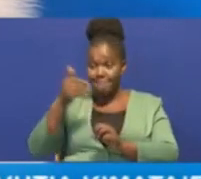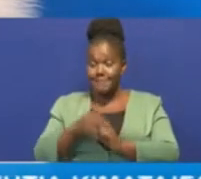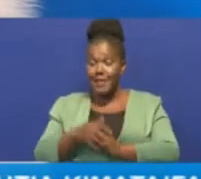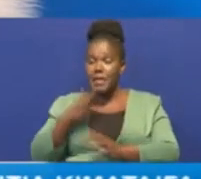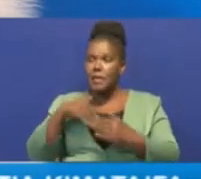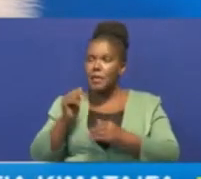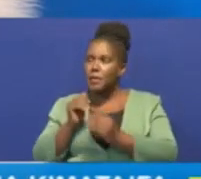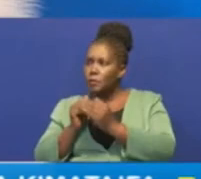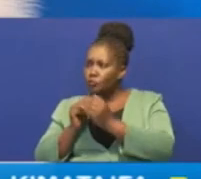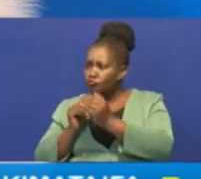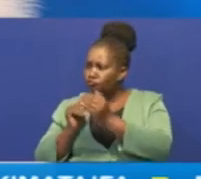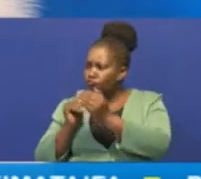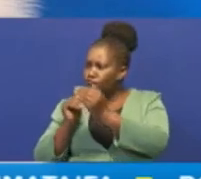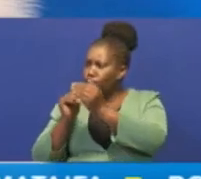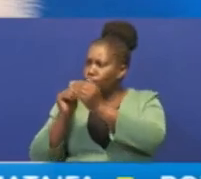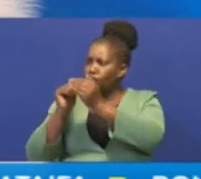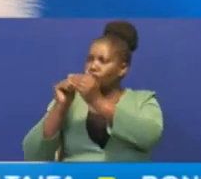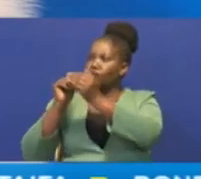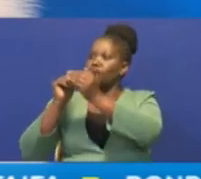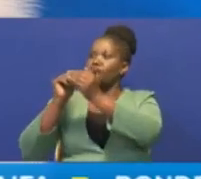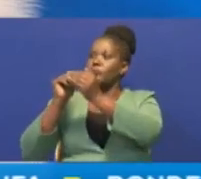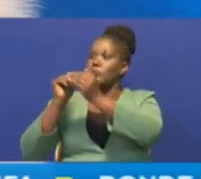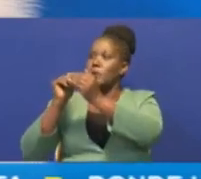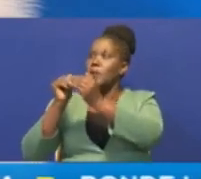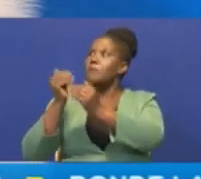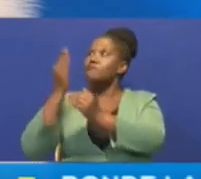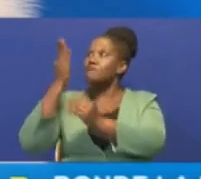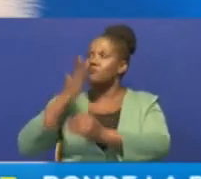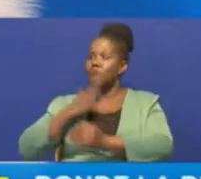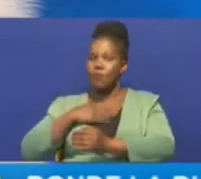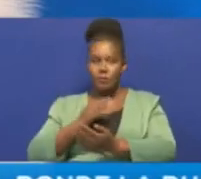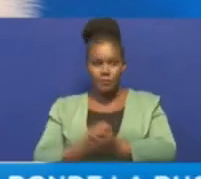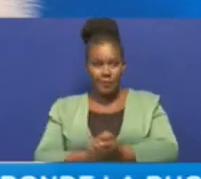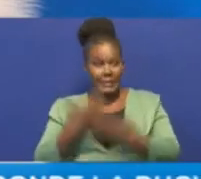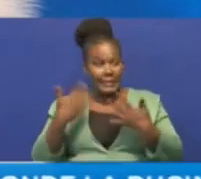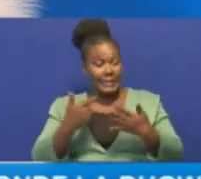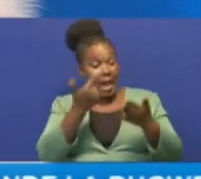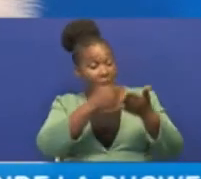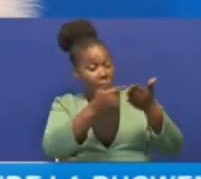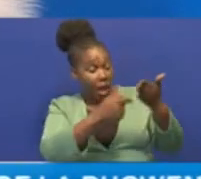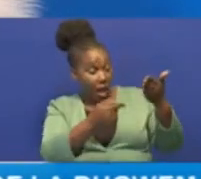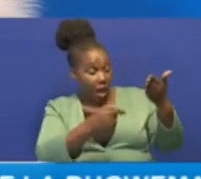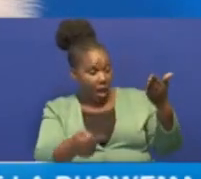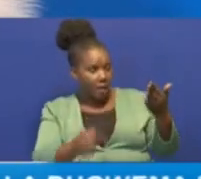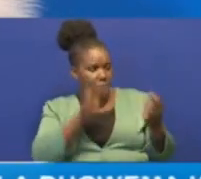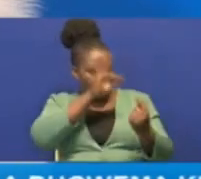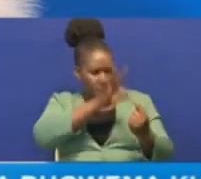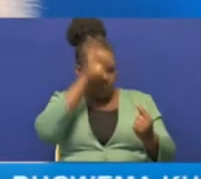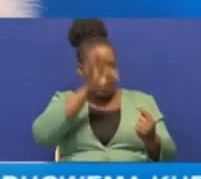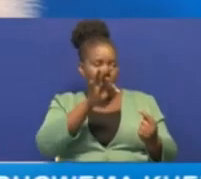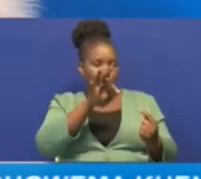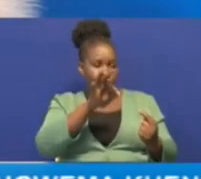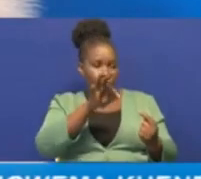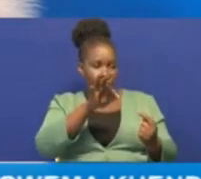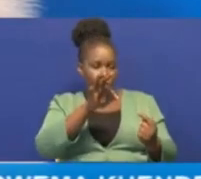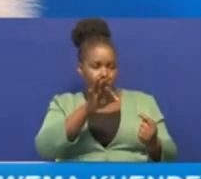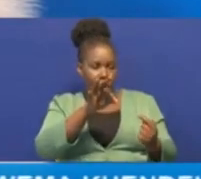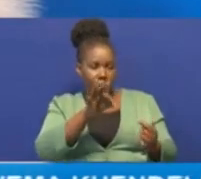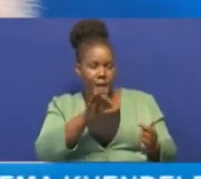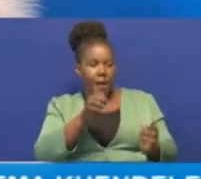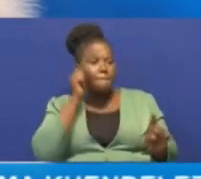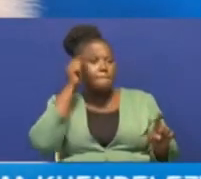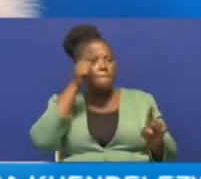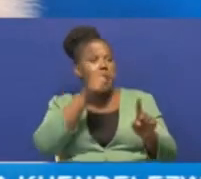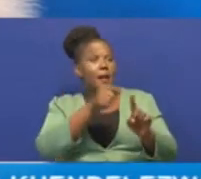alafu kwenye kila kundi kwenye ile listi kubwa ukachague manne ama matatu ambayo unataka kuja kuyaweka kwamba utaya kwa sababu huwezi